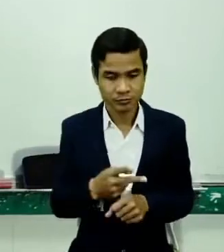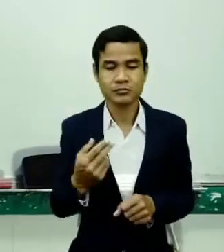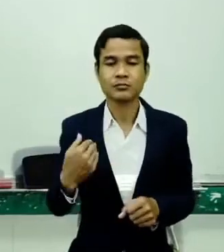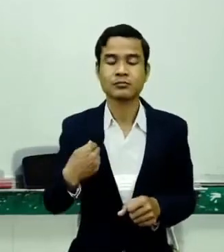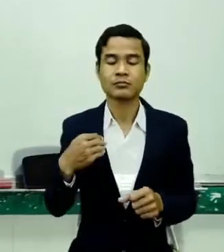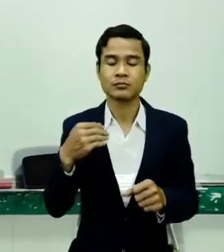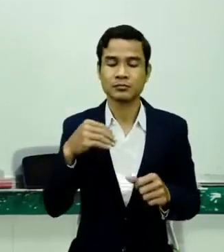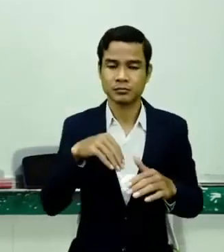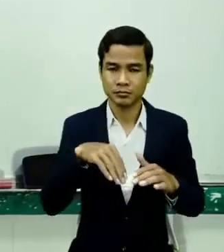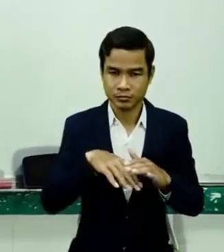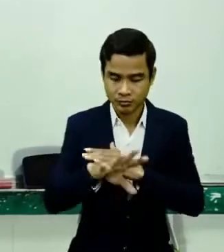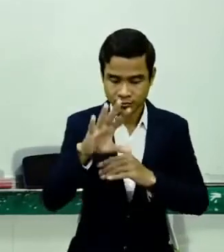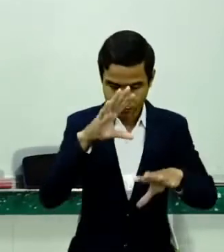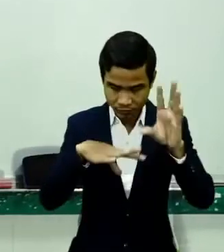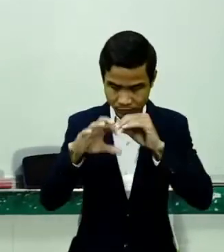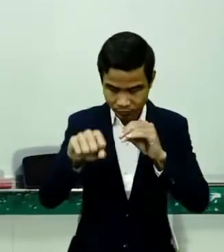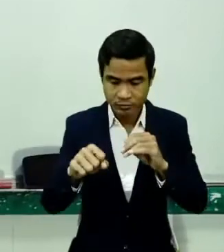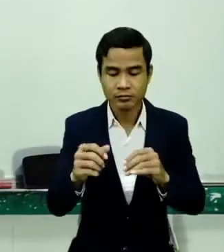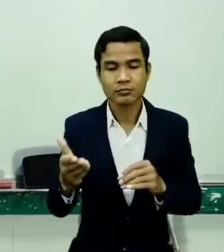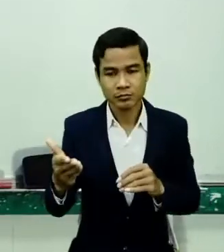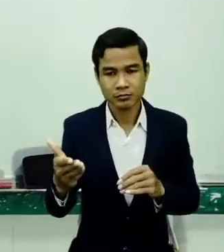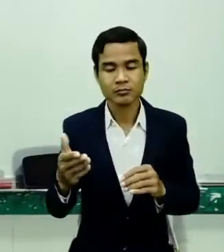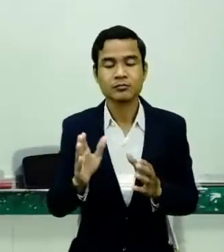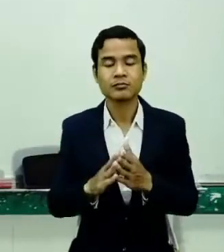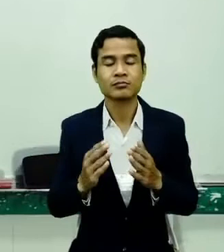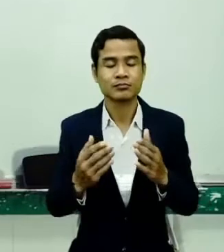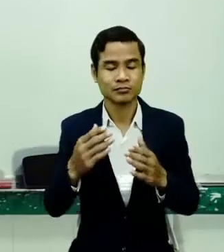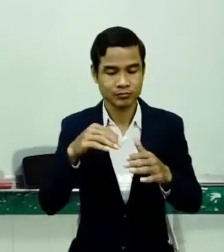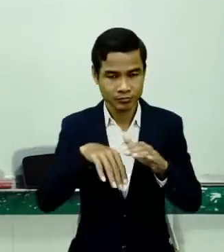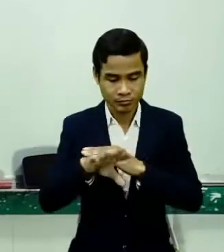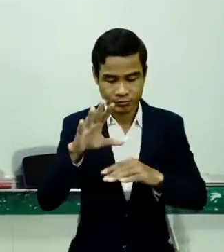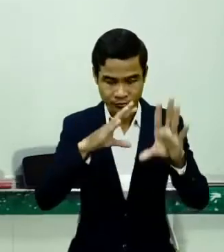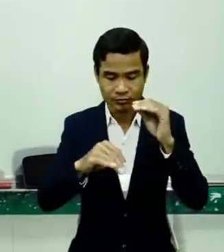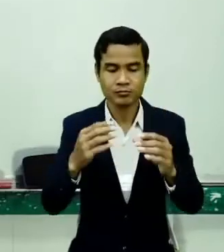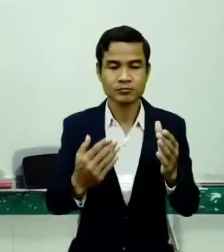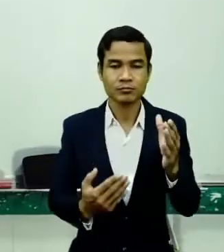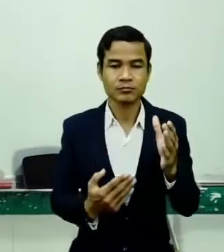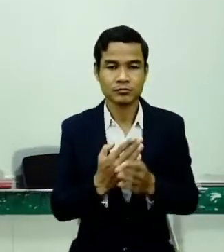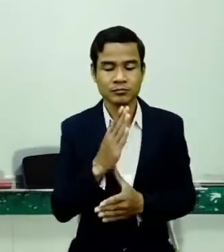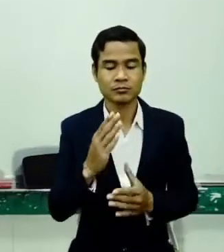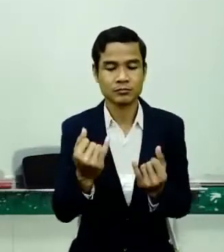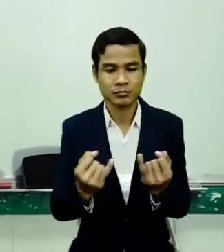ចូលរៀនហើយការចូលរៀនគឺជាកុមារគ្រ